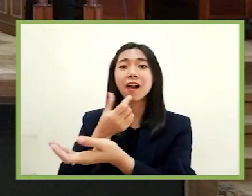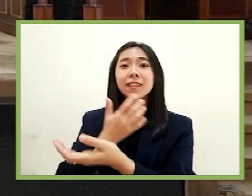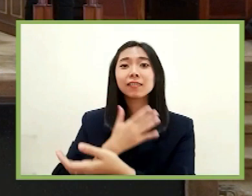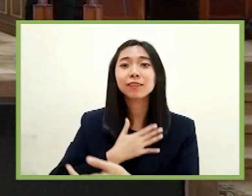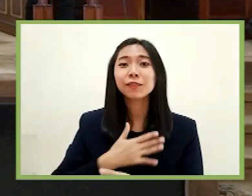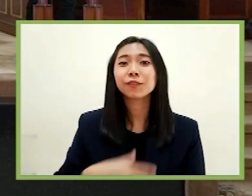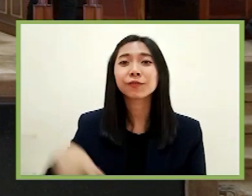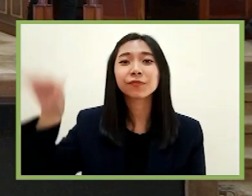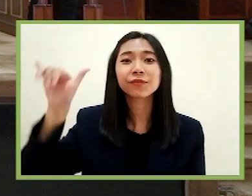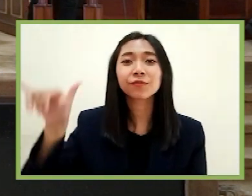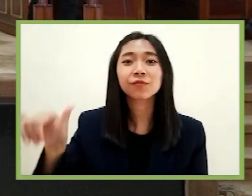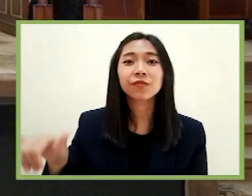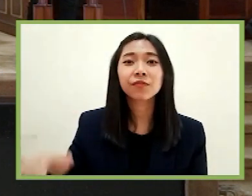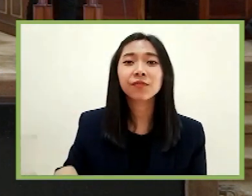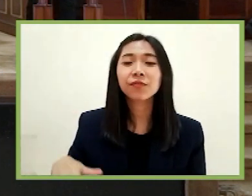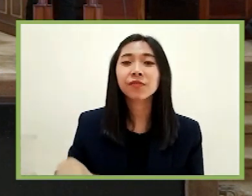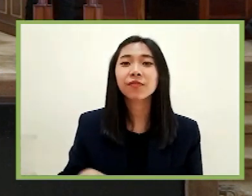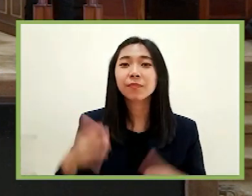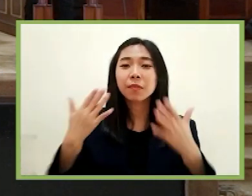gembalaku yang